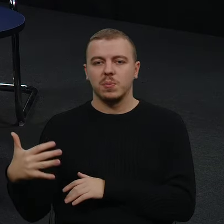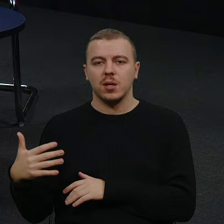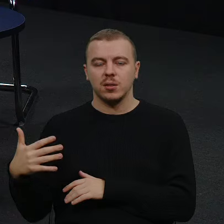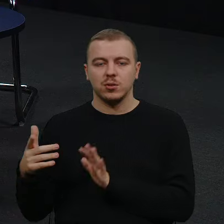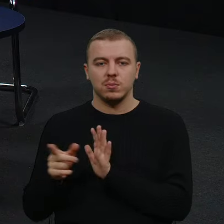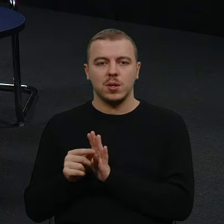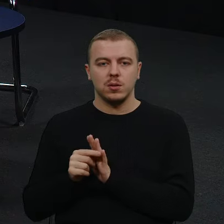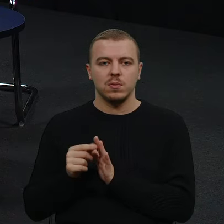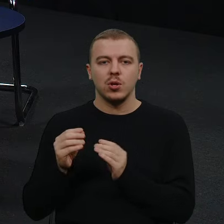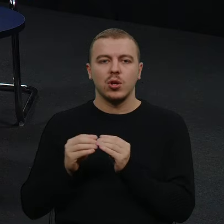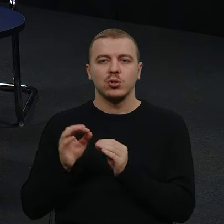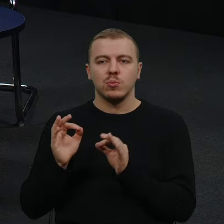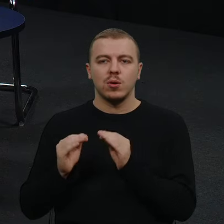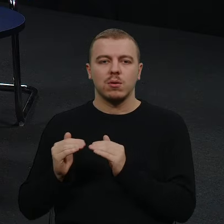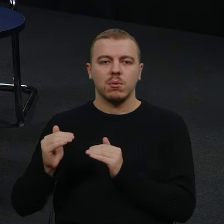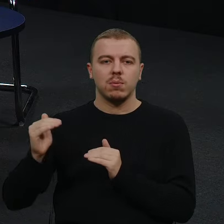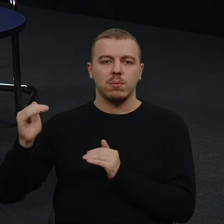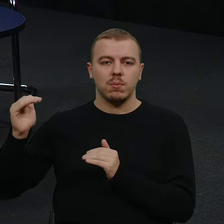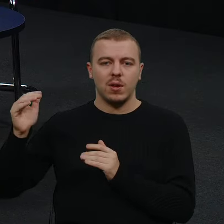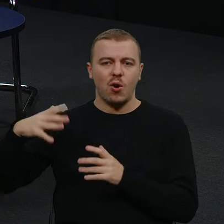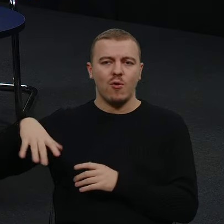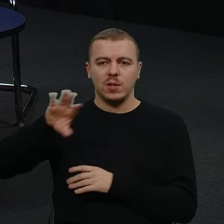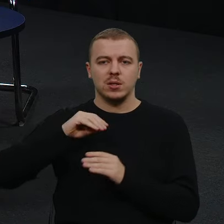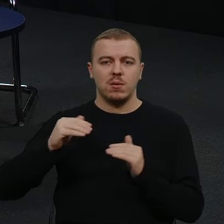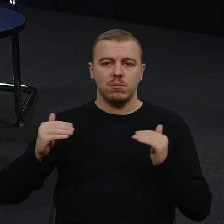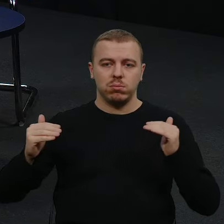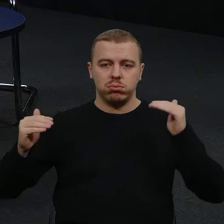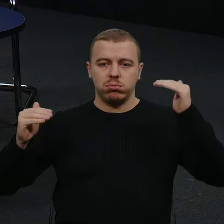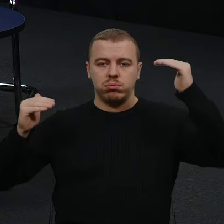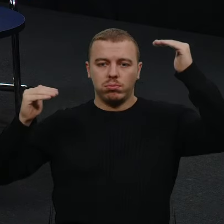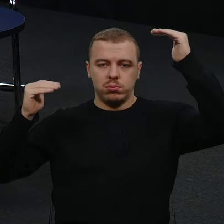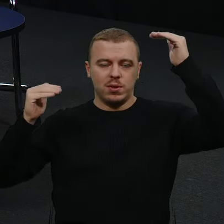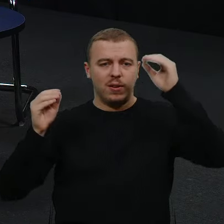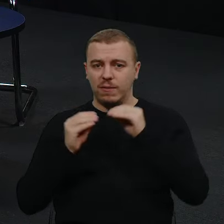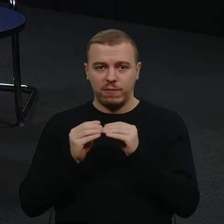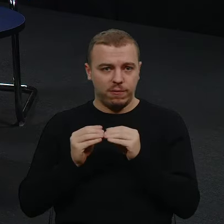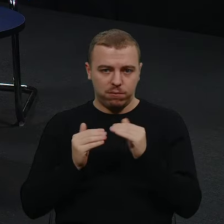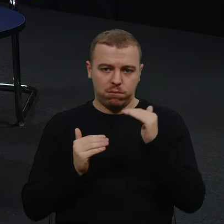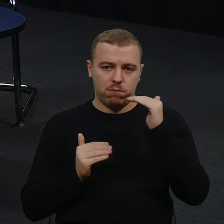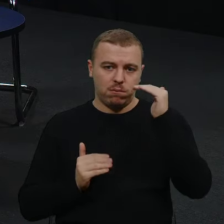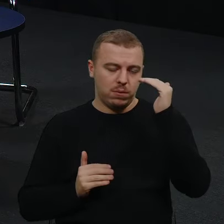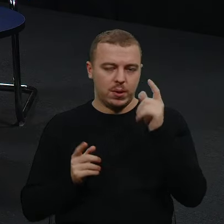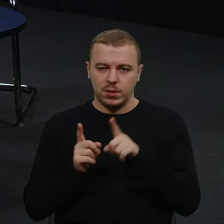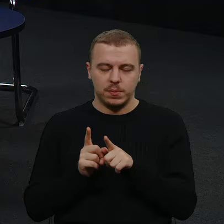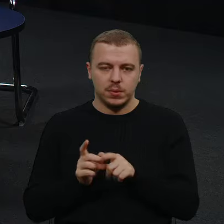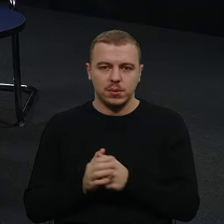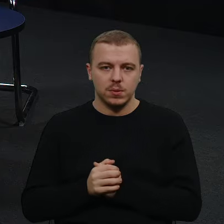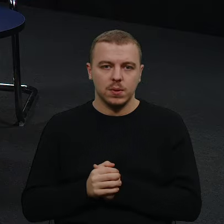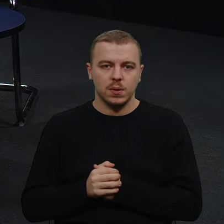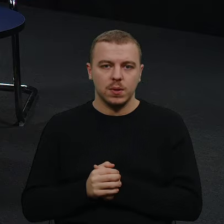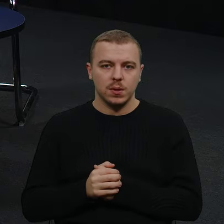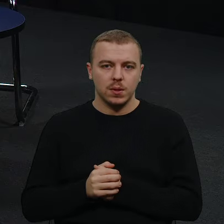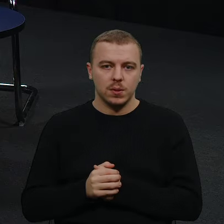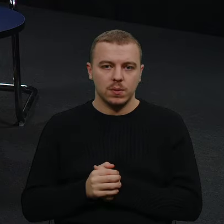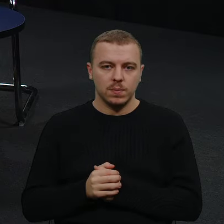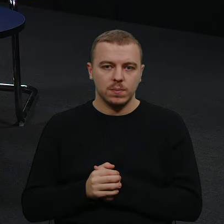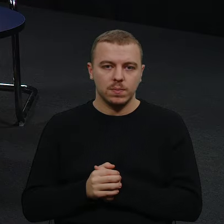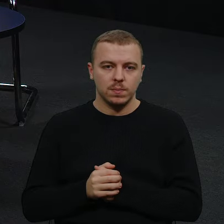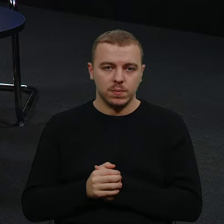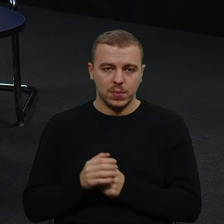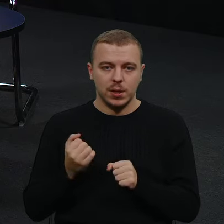350, kada po 10% yra didinama visiems, nu, ta disproporcija, jinai tikrai didėja. Tai į